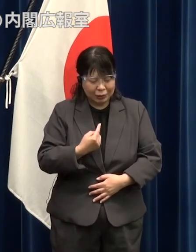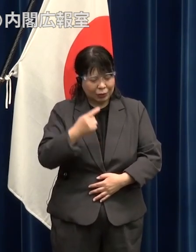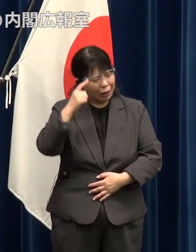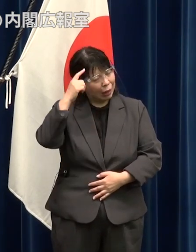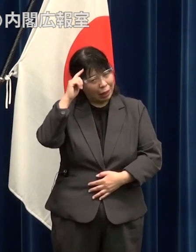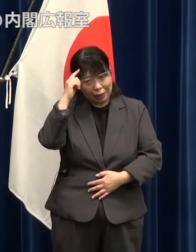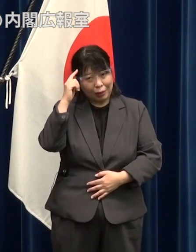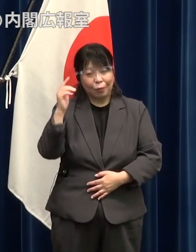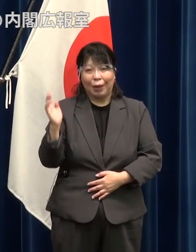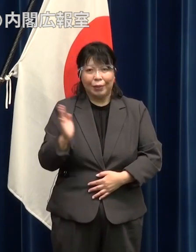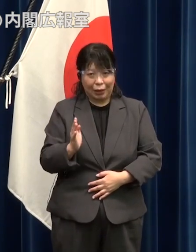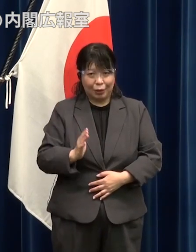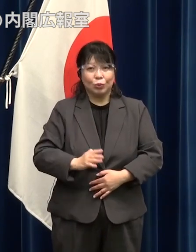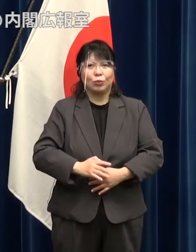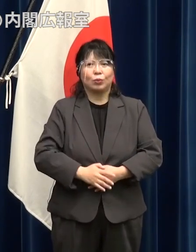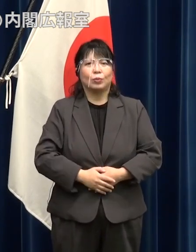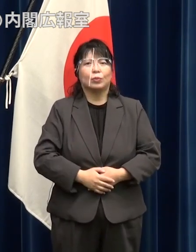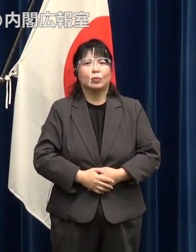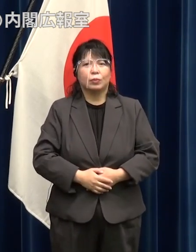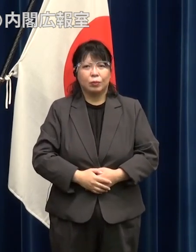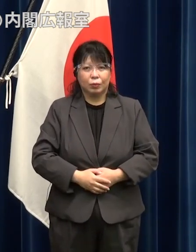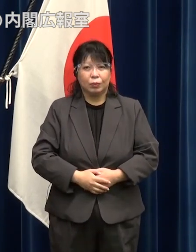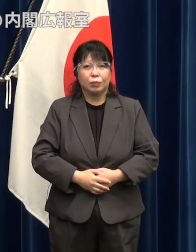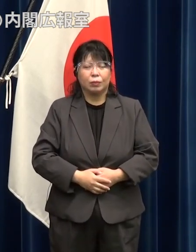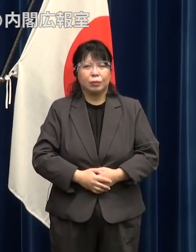ないということであります。